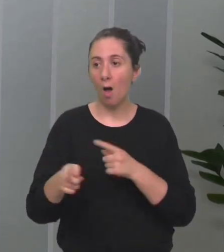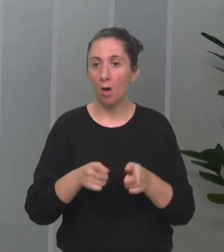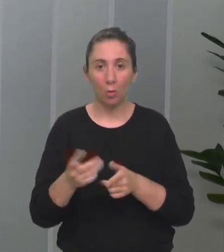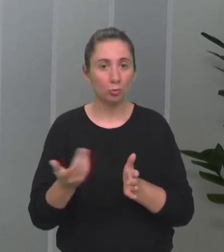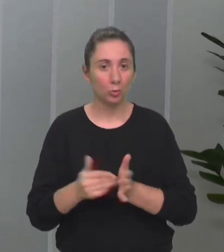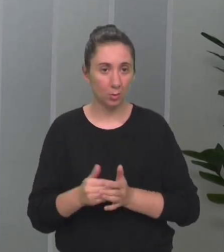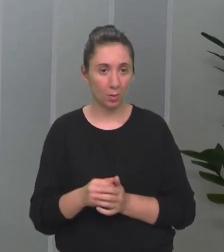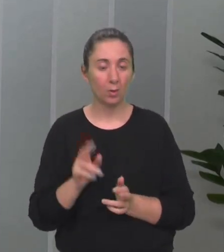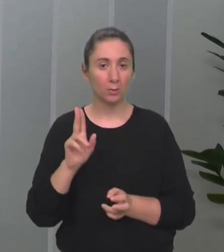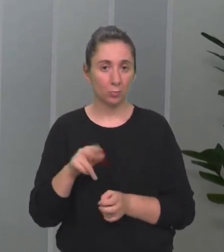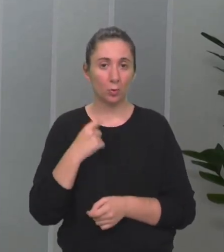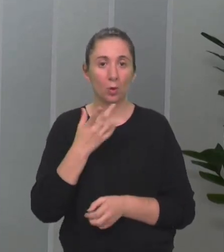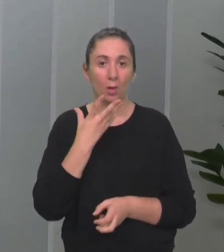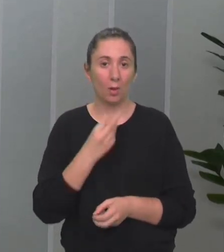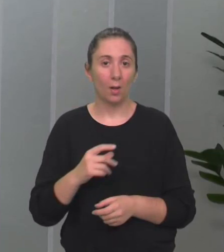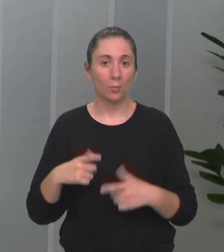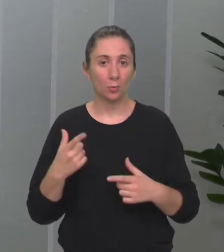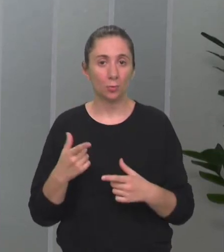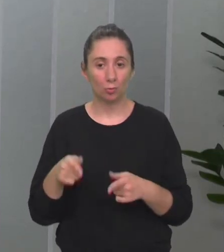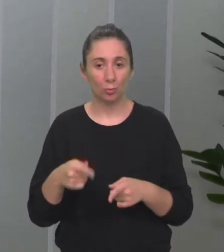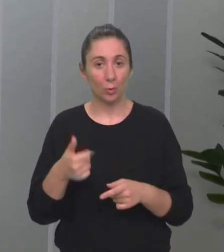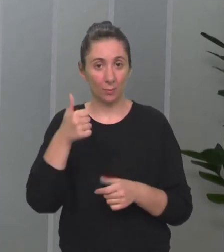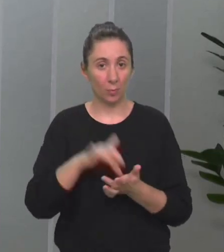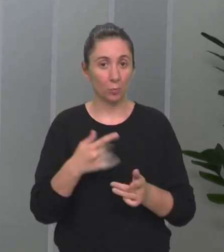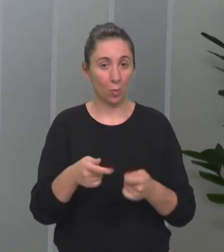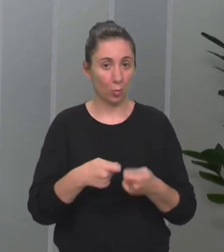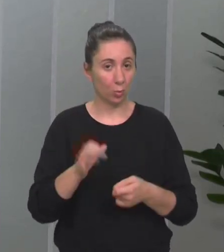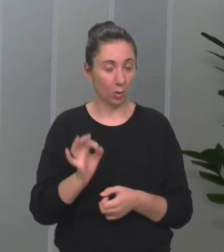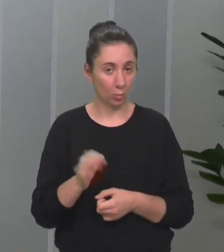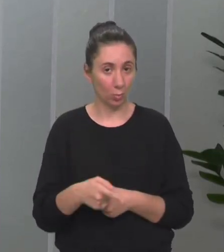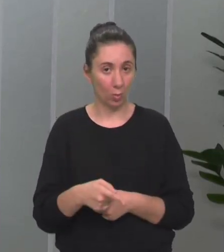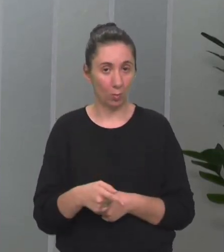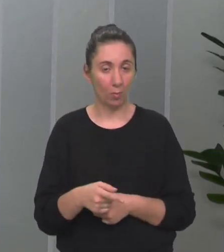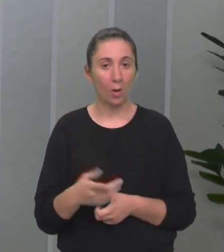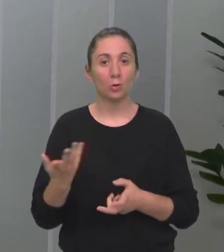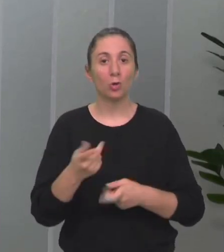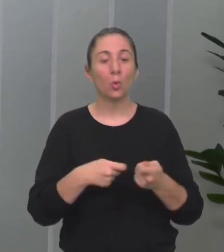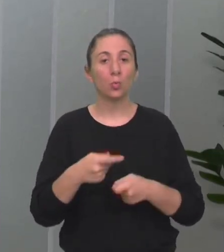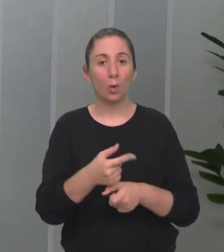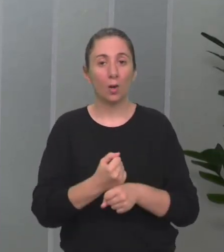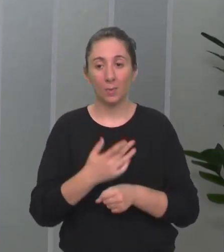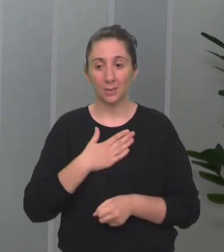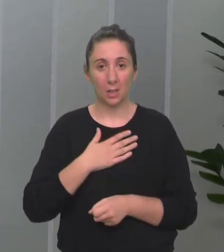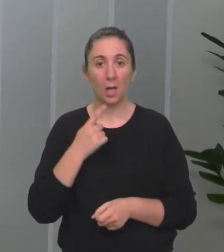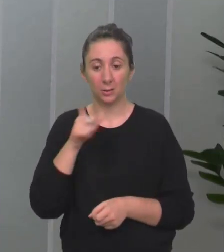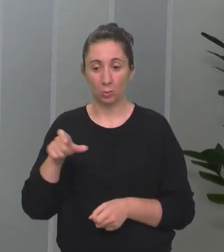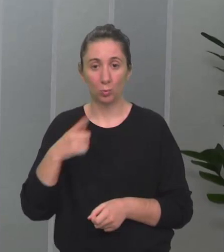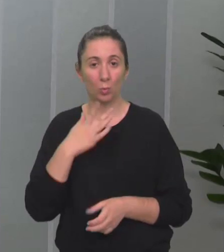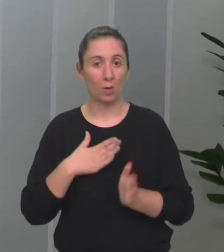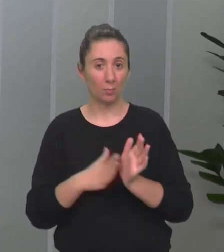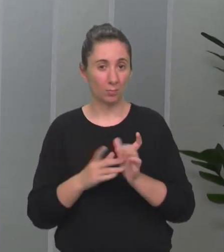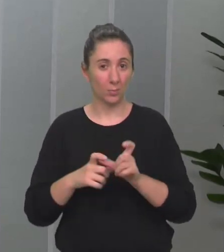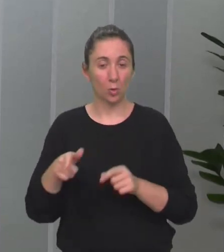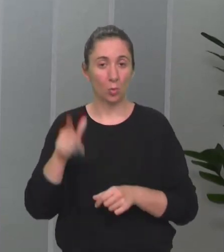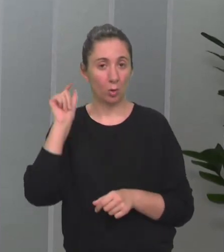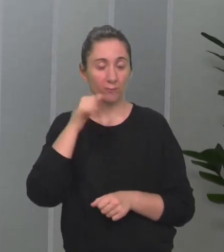I evo, stvarno mogu reći da je lijepo živjeti prvenstveno zbog udruge i onog što je ona učinila za nas osobe s multiplom sklerozom u